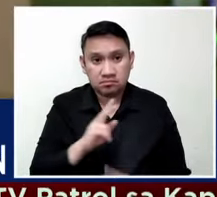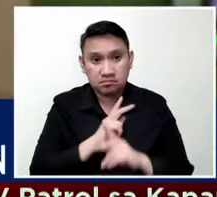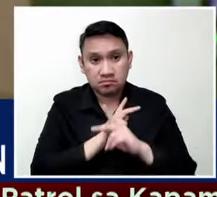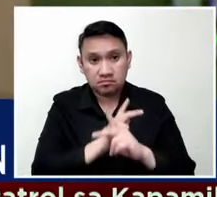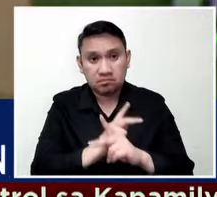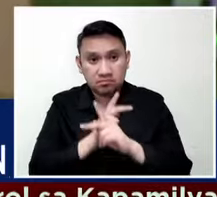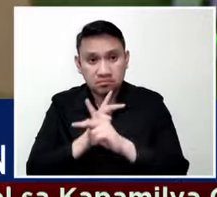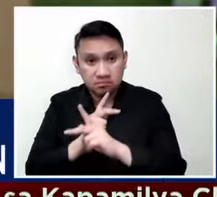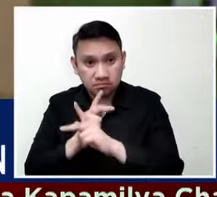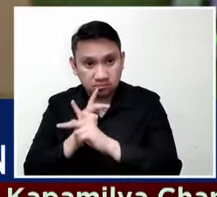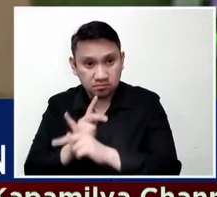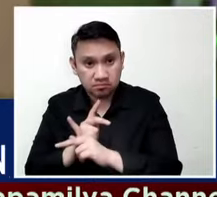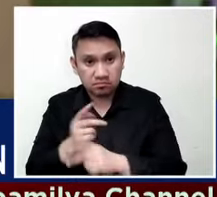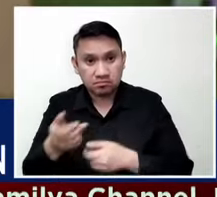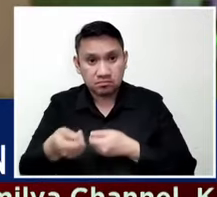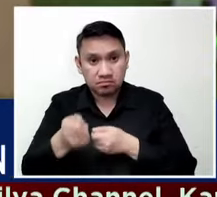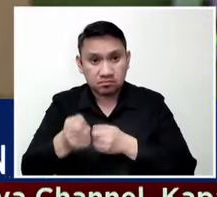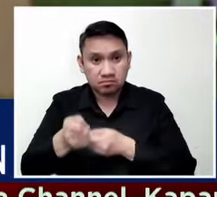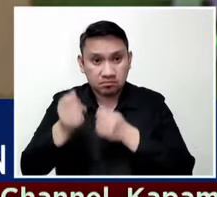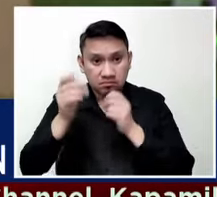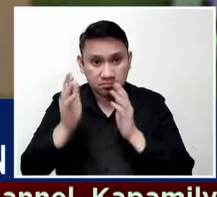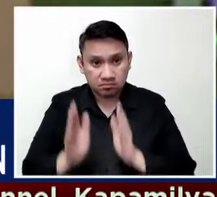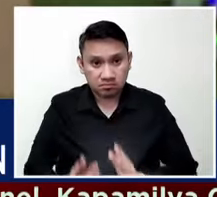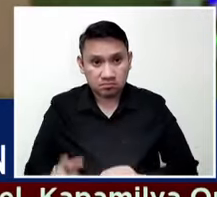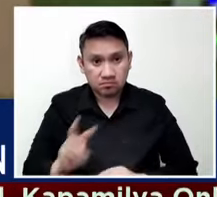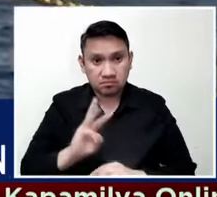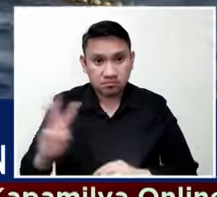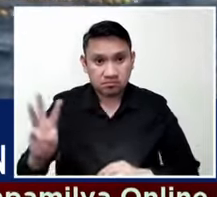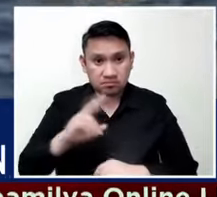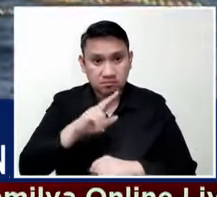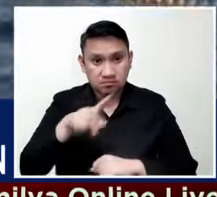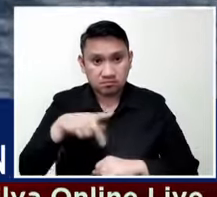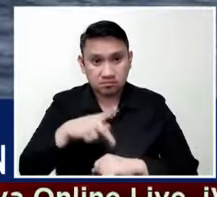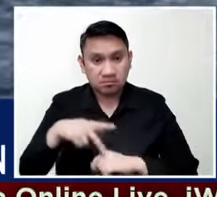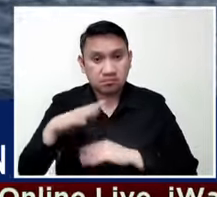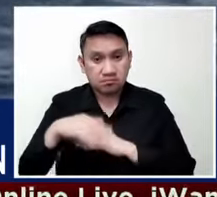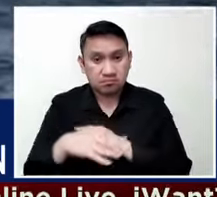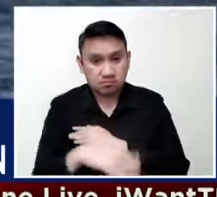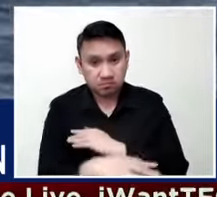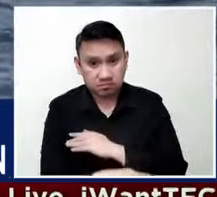mga mangingisda sa West Philippine Sea.